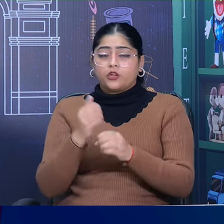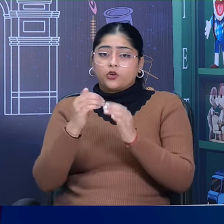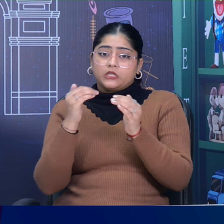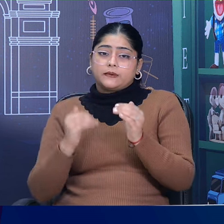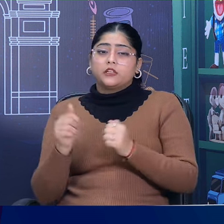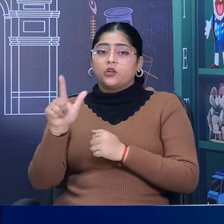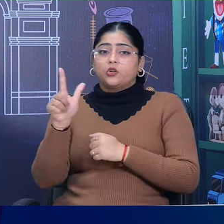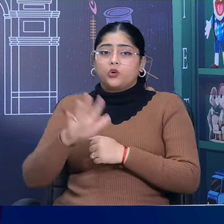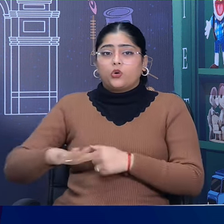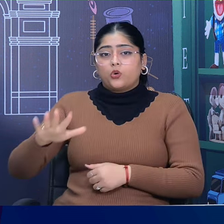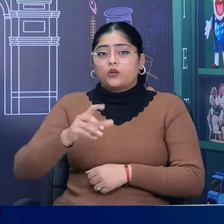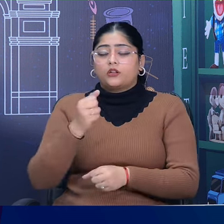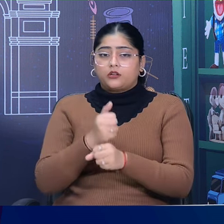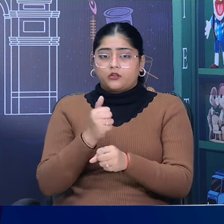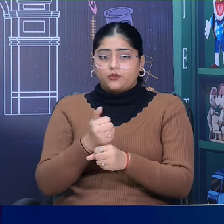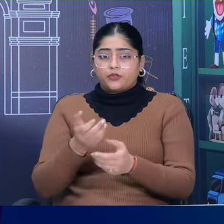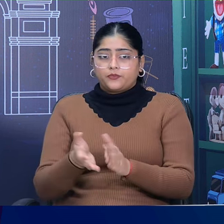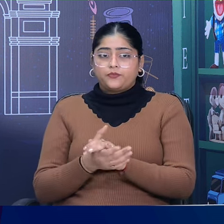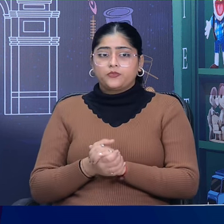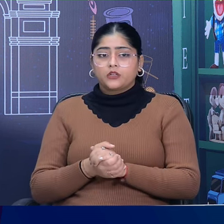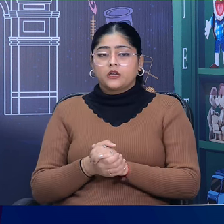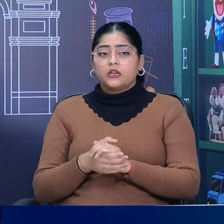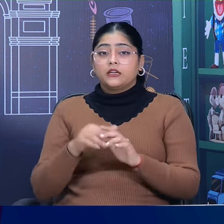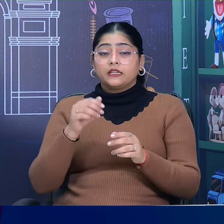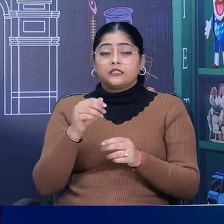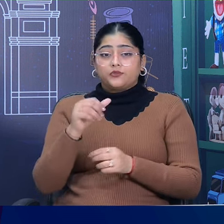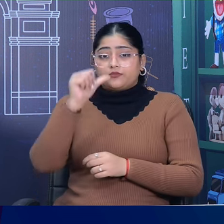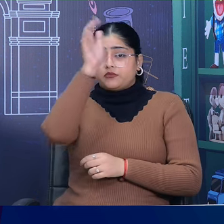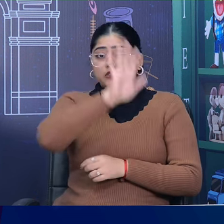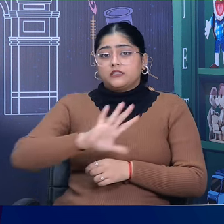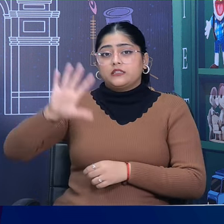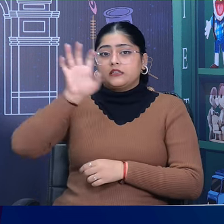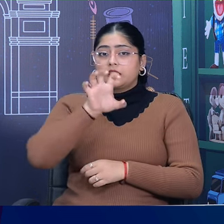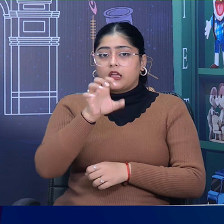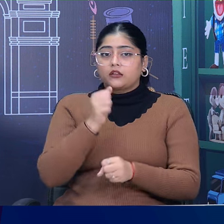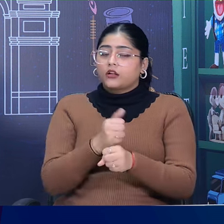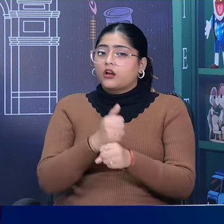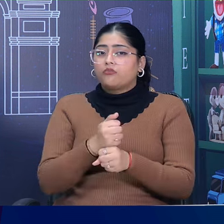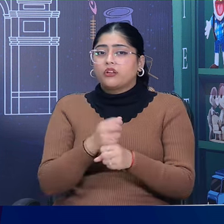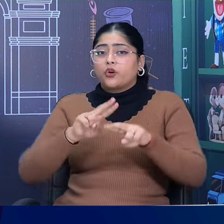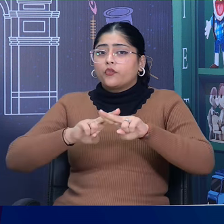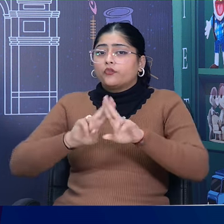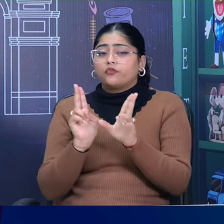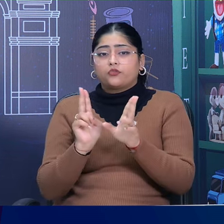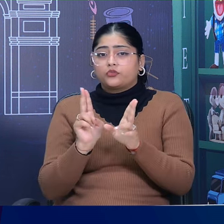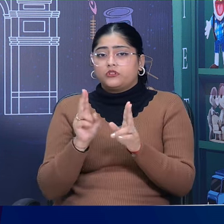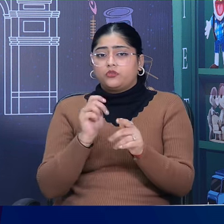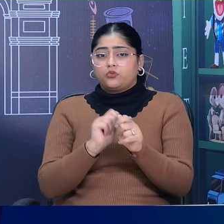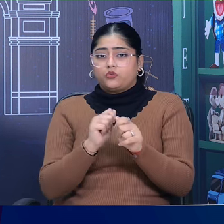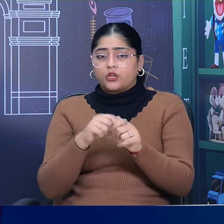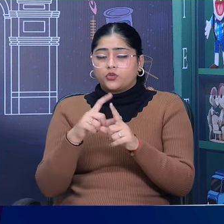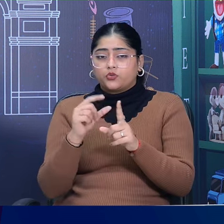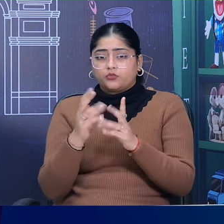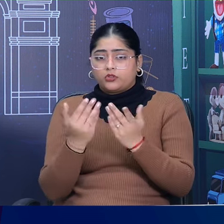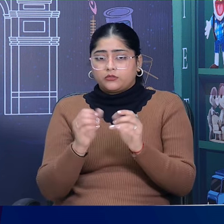लोकल गवर्नमेंट क्योंकि स्टेट गवर्नमेंट पूरी स्टेट को एक साथ गवर्न नहीं कर सकती तो लोकल गवर्नमेंट में ये सब कुछ डिवाइड होता है लोकल गवर्नमेंट